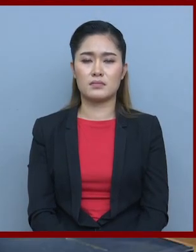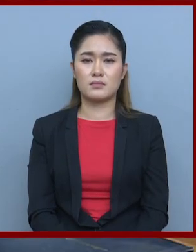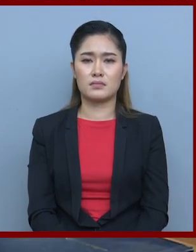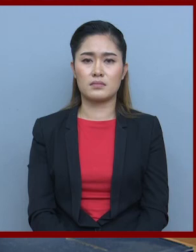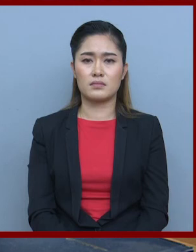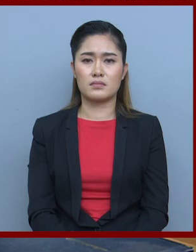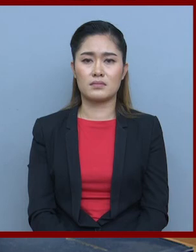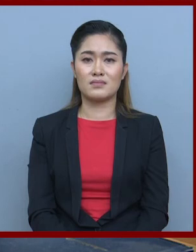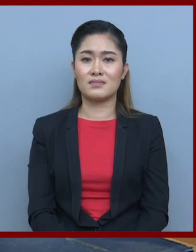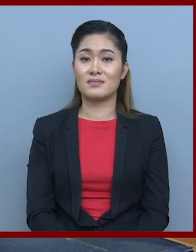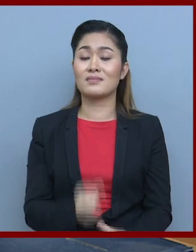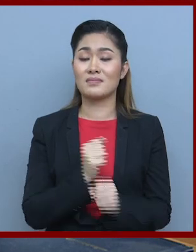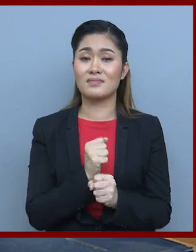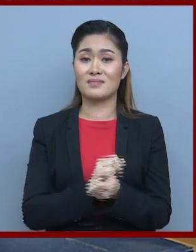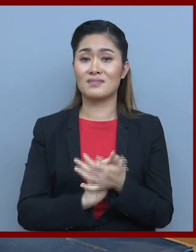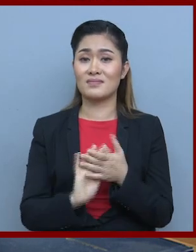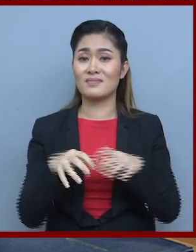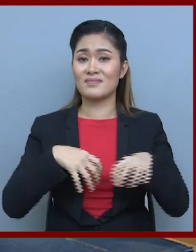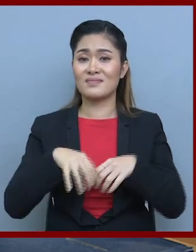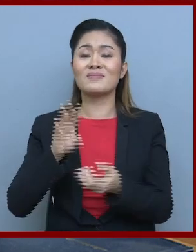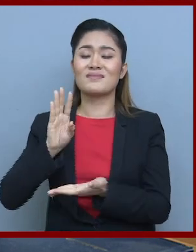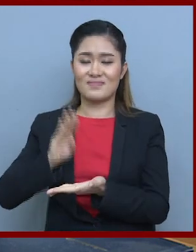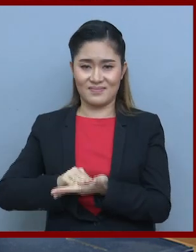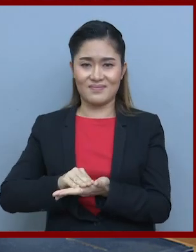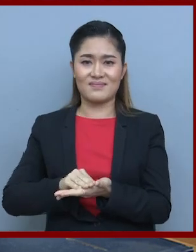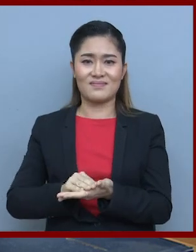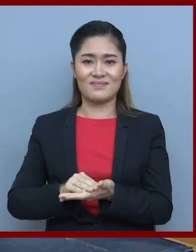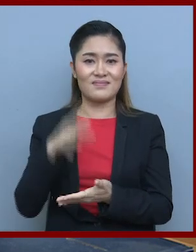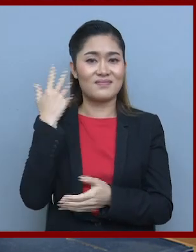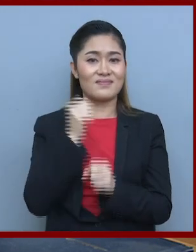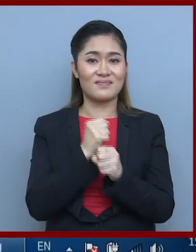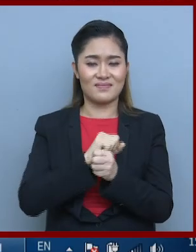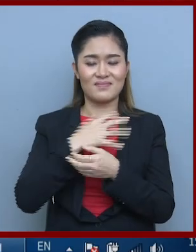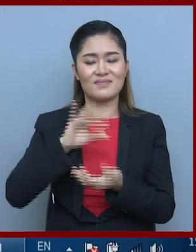เมื่องานเราเวิร์กแล้วเราก็จัดการเซฟโปรเจกต์ซะ